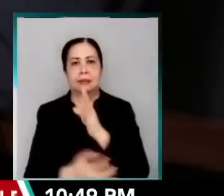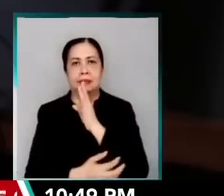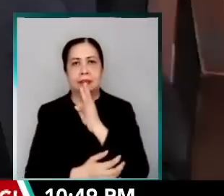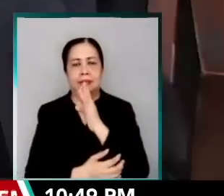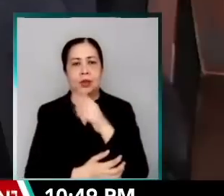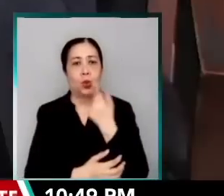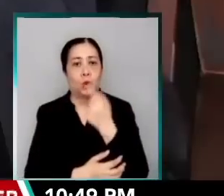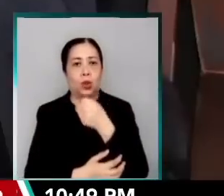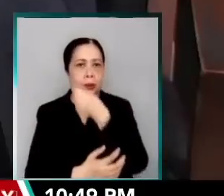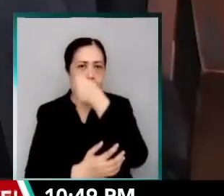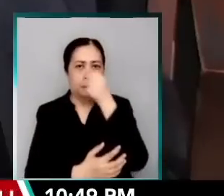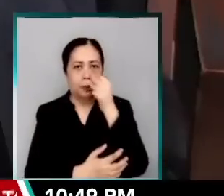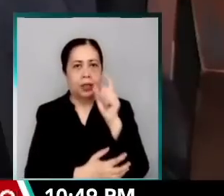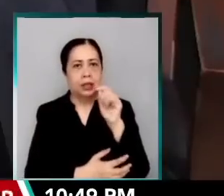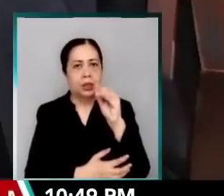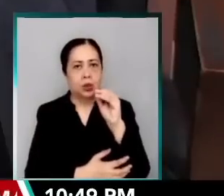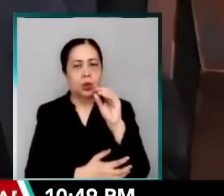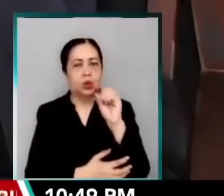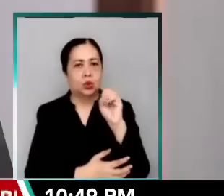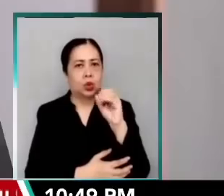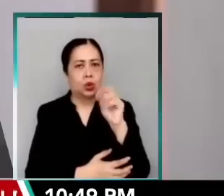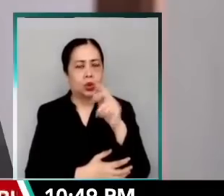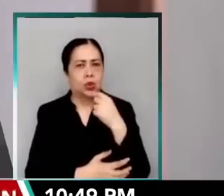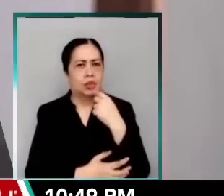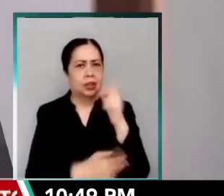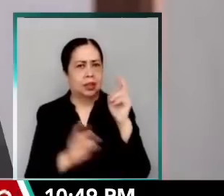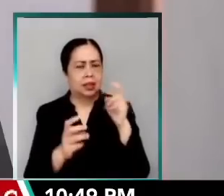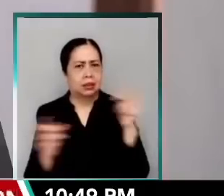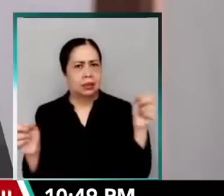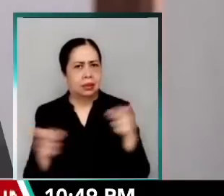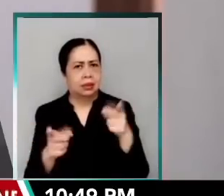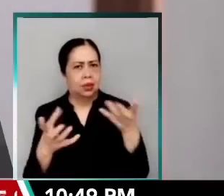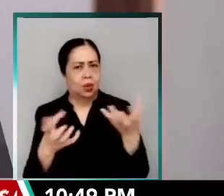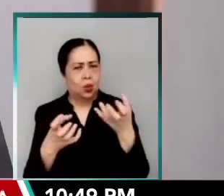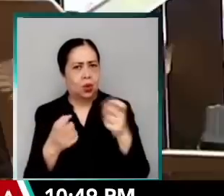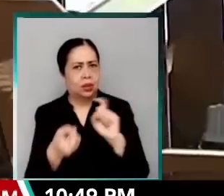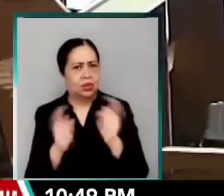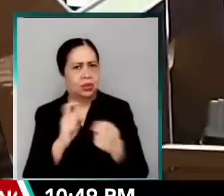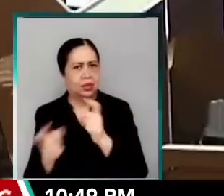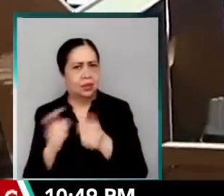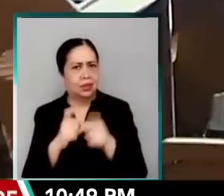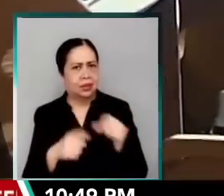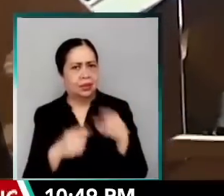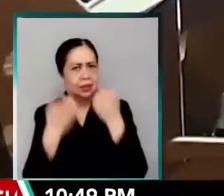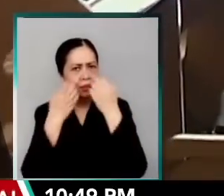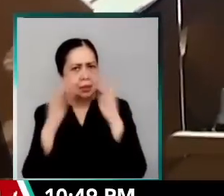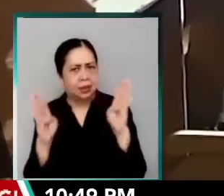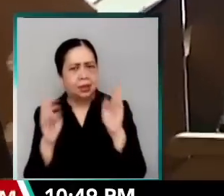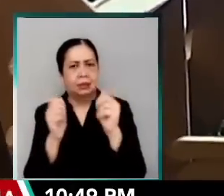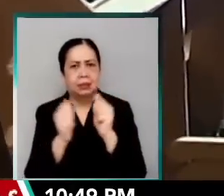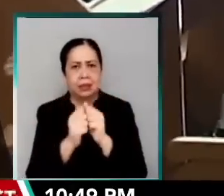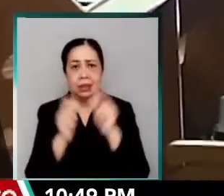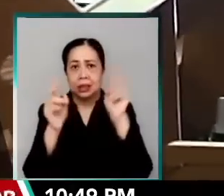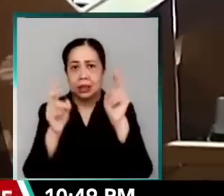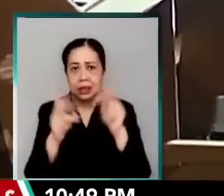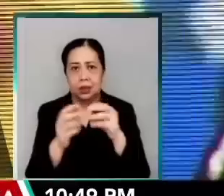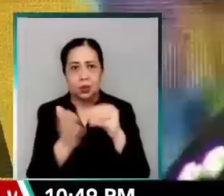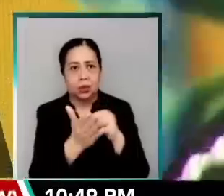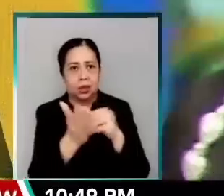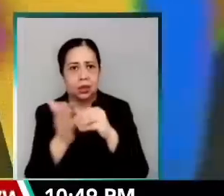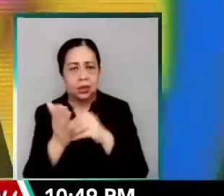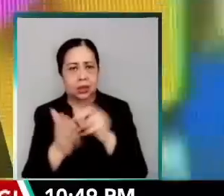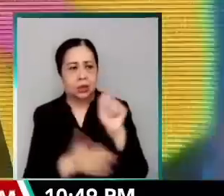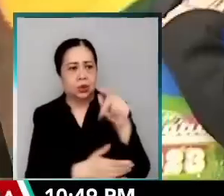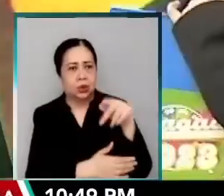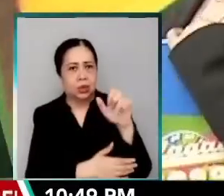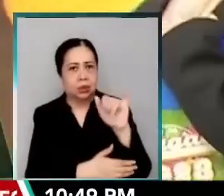Soto. Tinukoy niya ang anyay bigla ang gustong pagbabago sa Eat Bulaga, pati na ang umano'y mga utang ng Tape Inc.